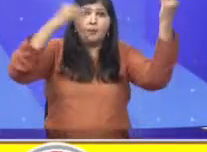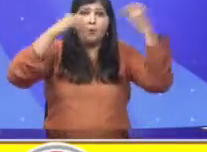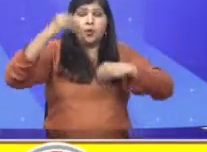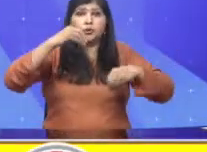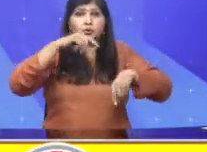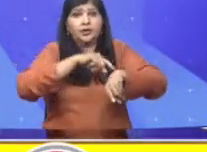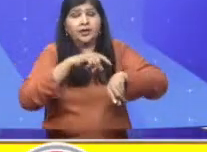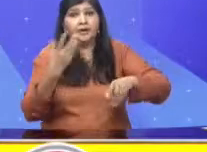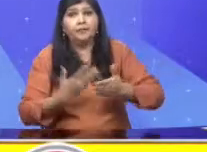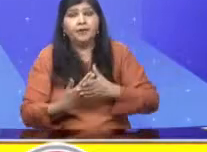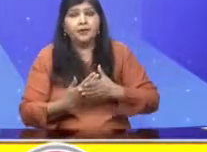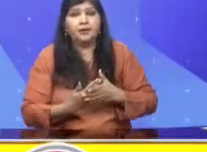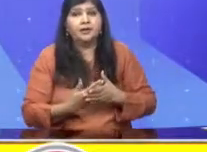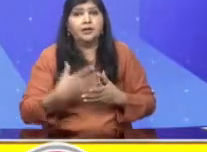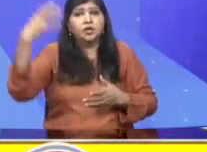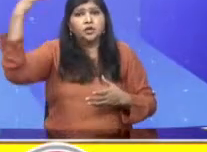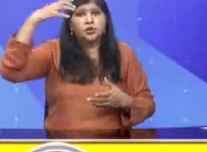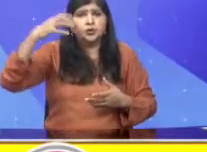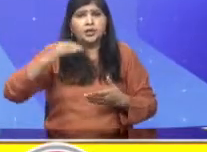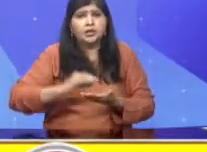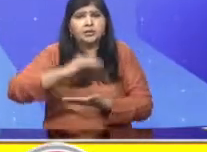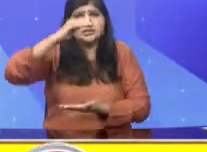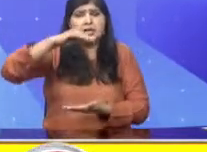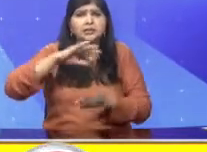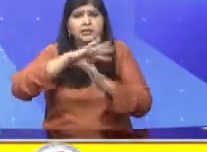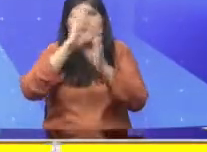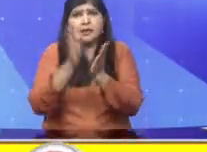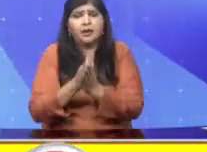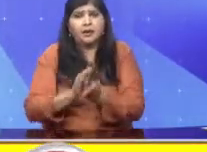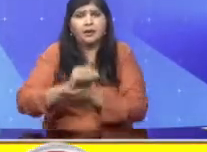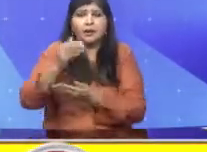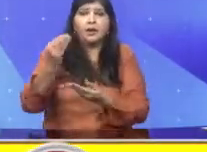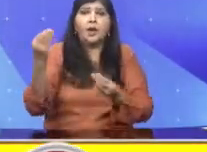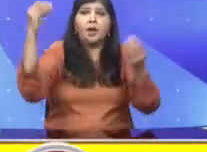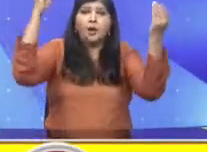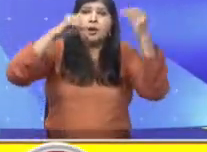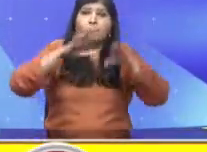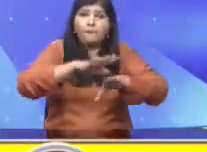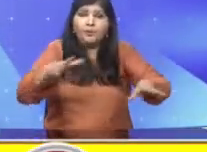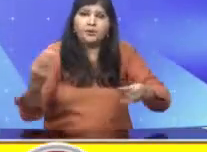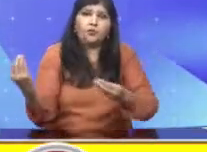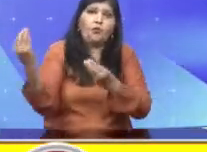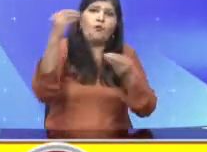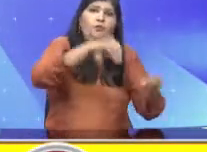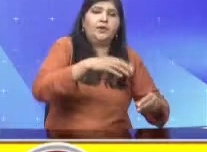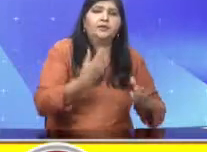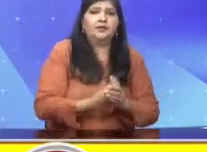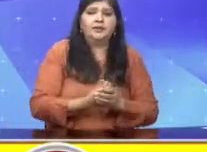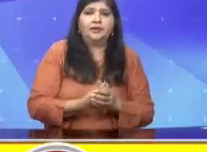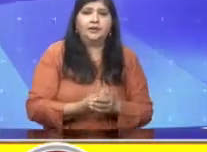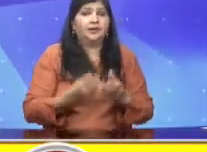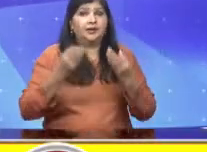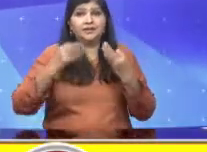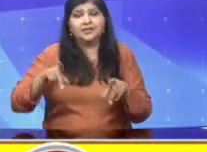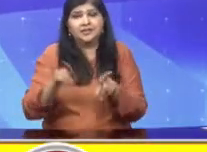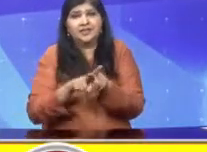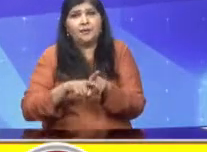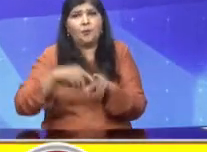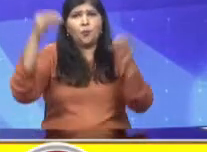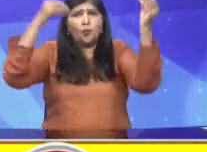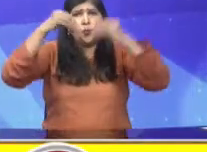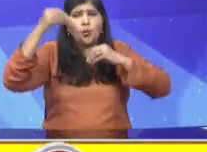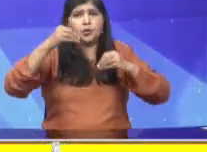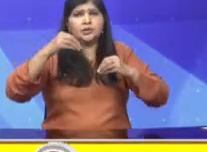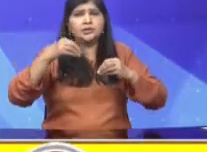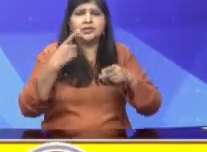के मौसम में सुर्य इस संचित संपदा को पृत्वी को वापिस लोटा रहा है वाकई मौन्सून